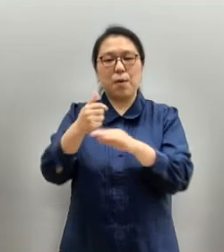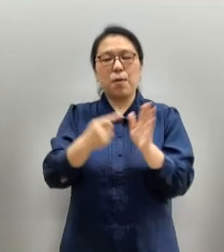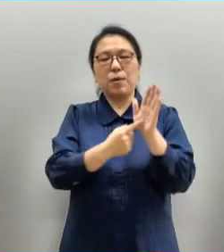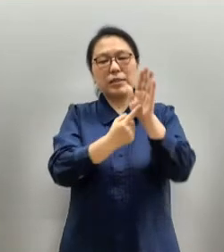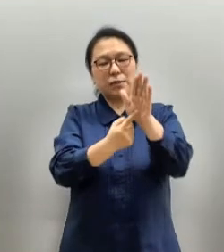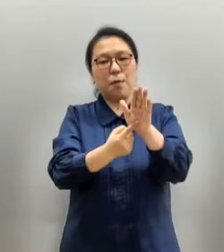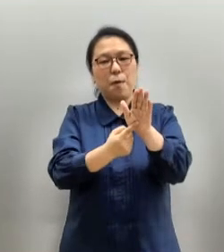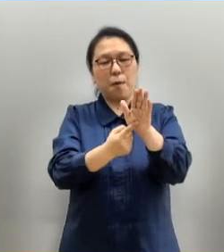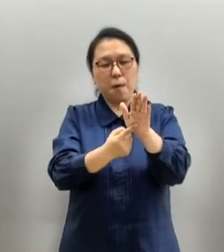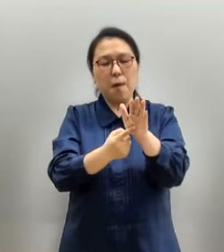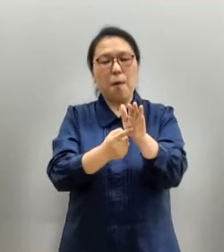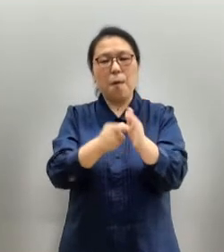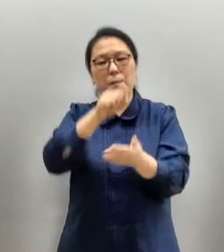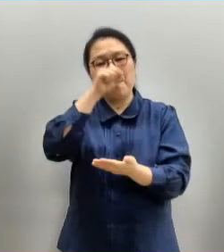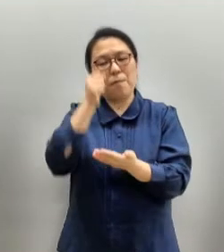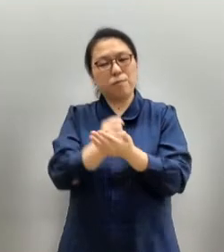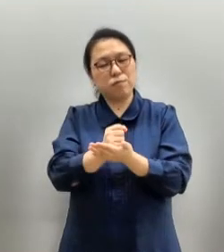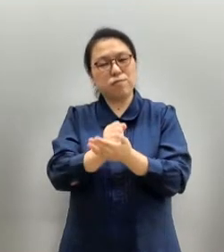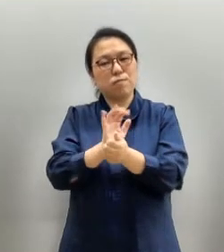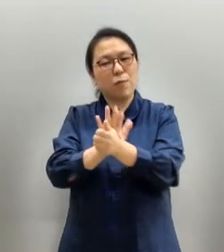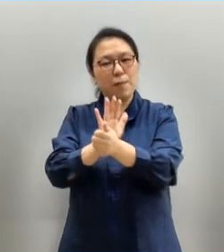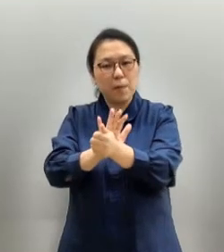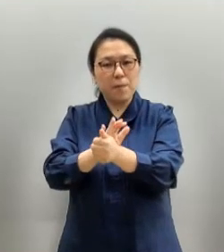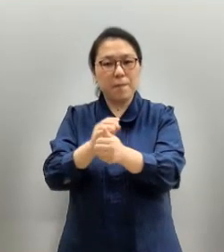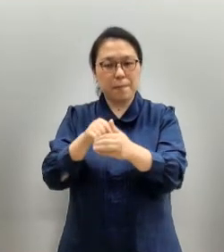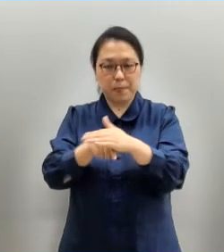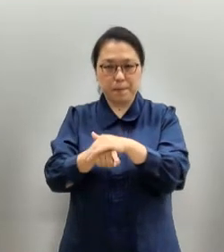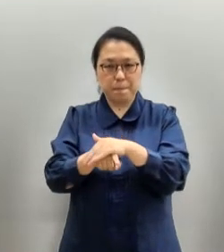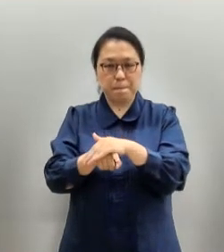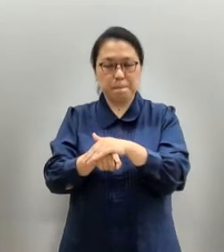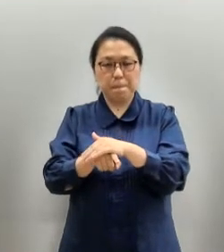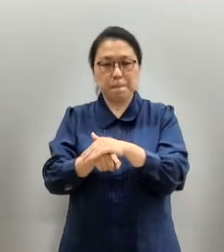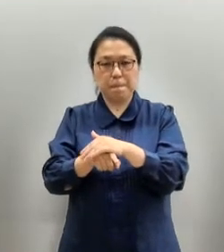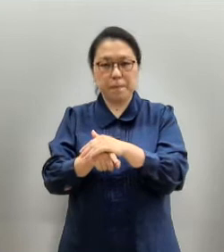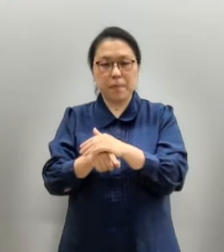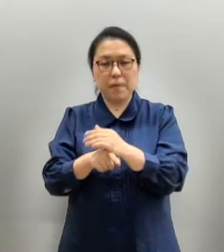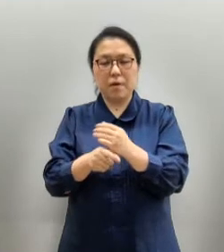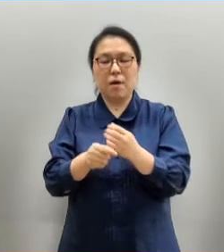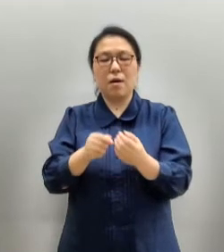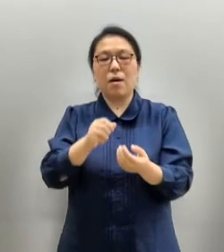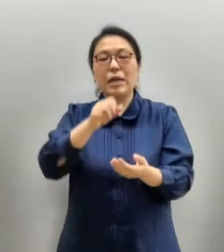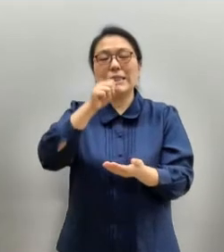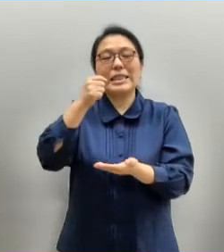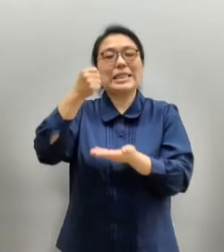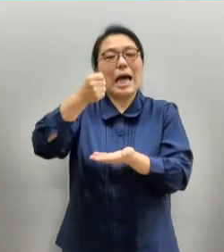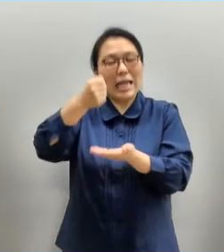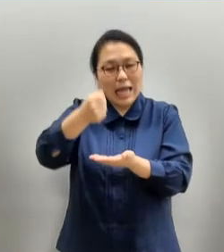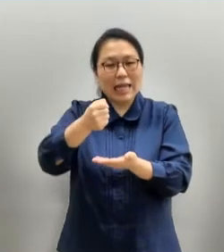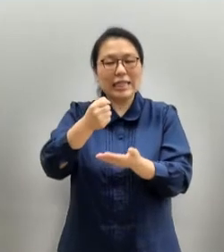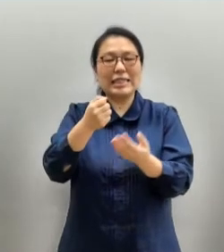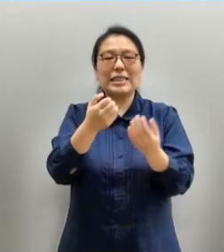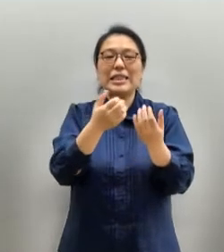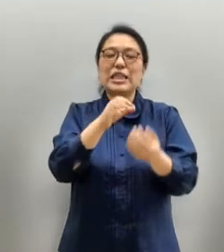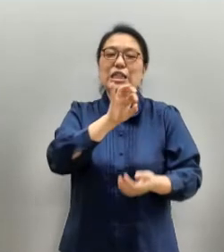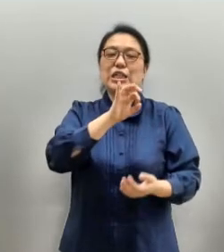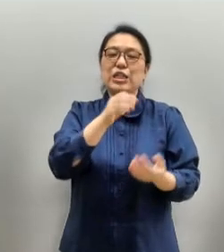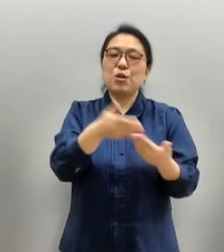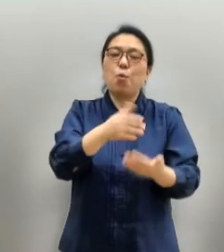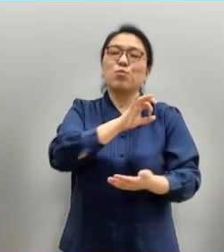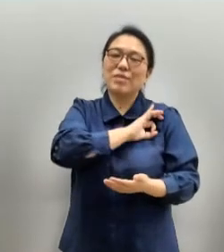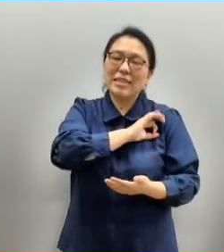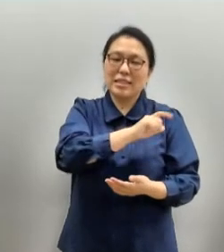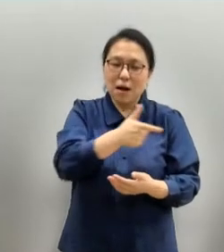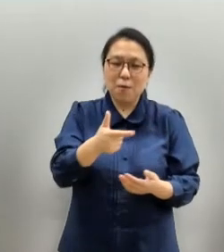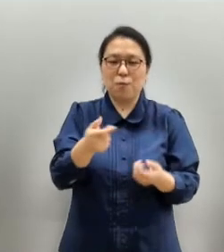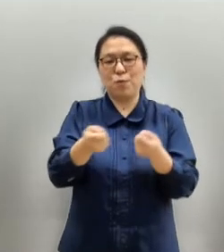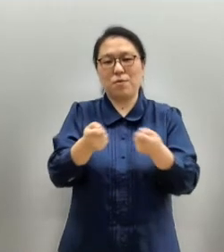られるか、その辺は事務方として、事務方のトップとしてはやはりこう財源も含めて捻出していく、それに力を注いでいきたいということです